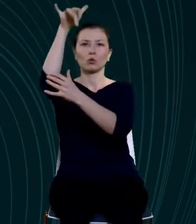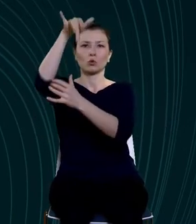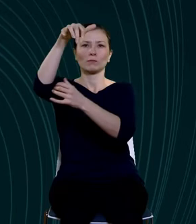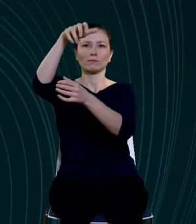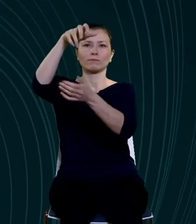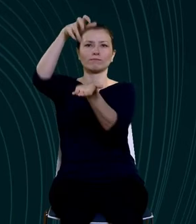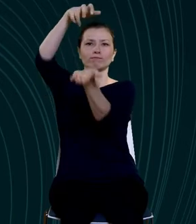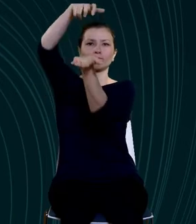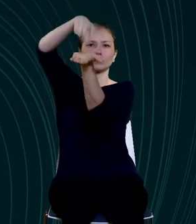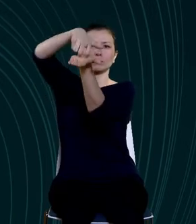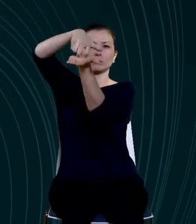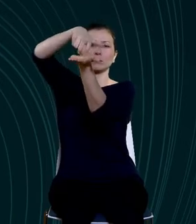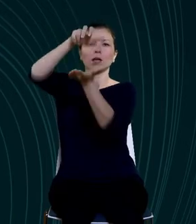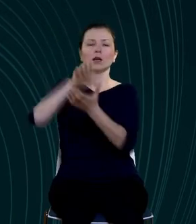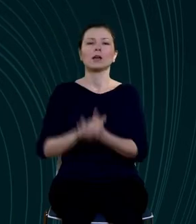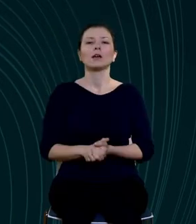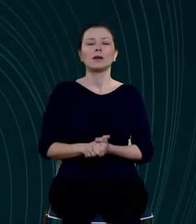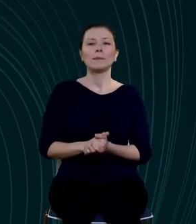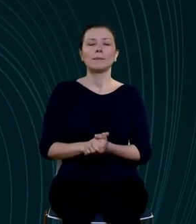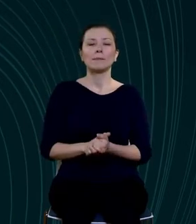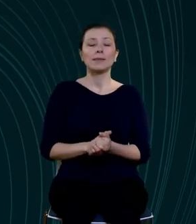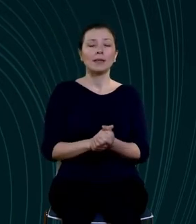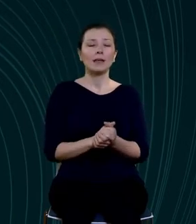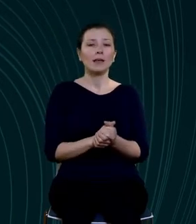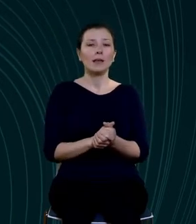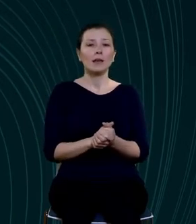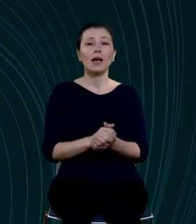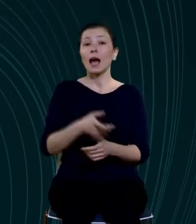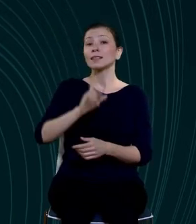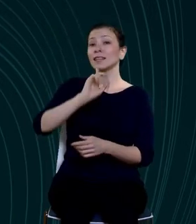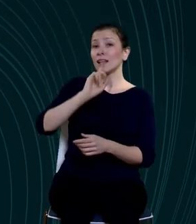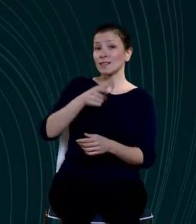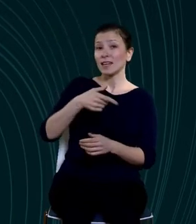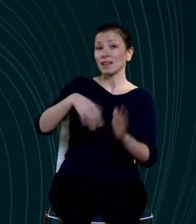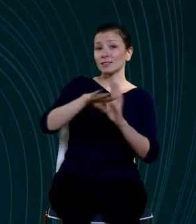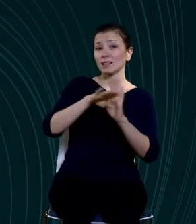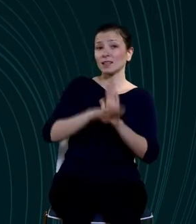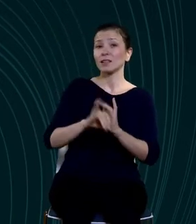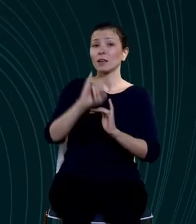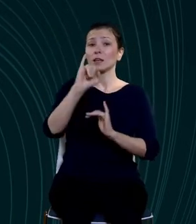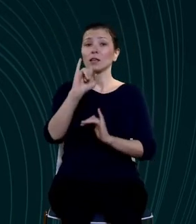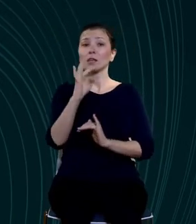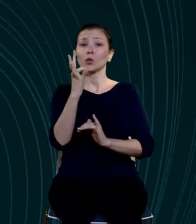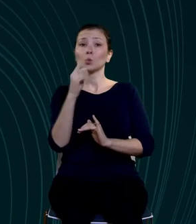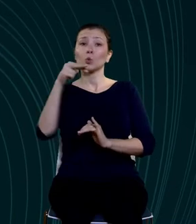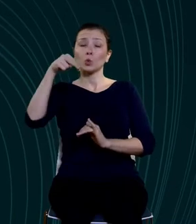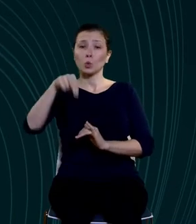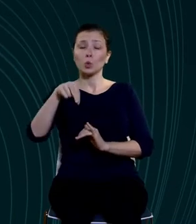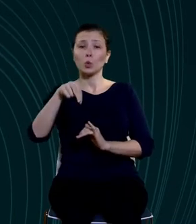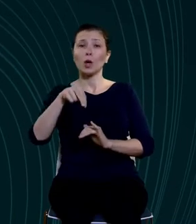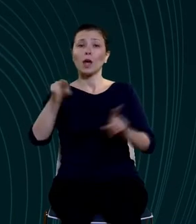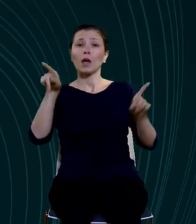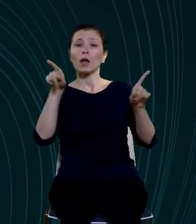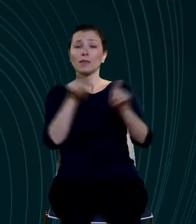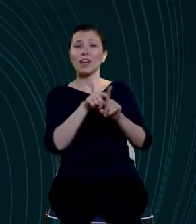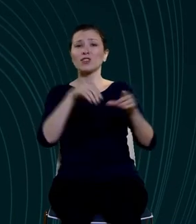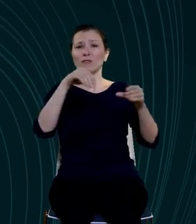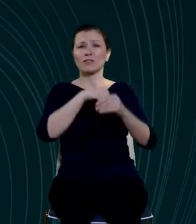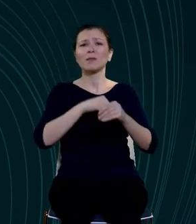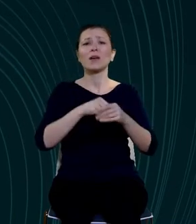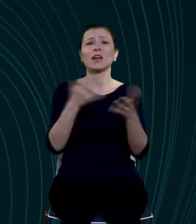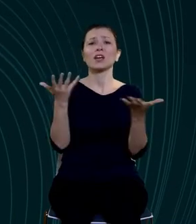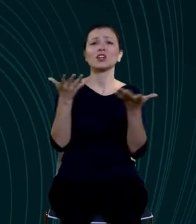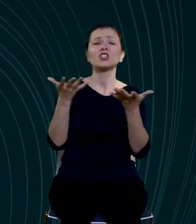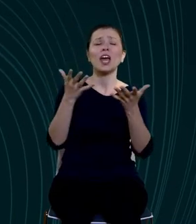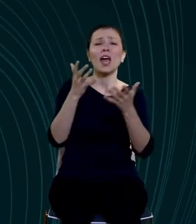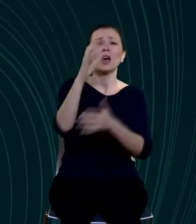Natomiast zalecenie ITU również wskazuje, w jakim miejscu należy sondę